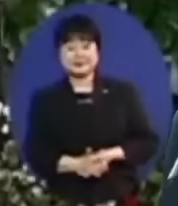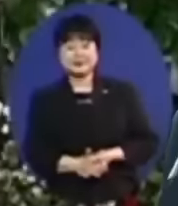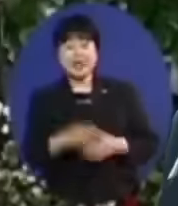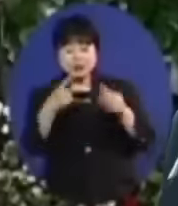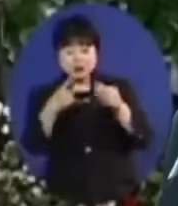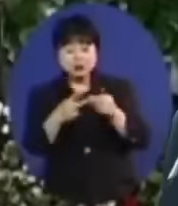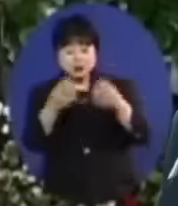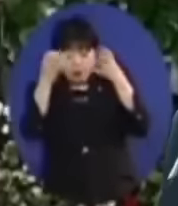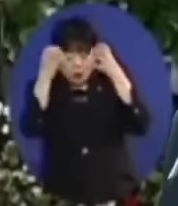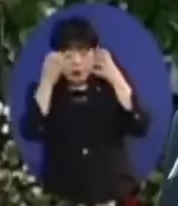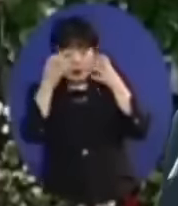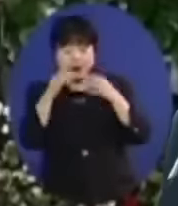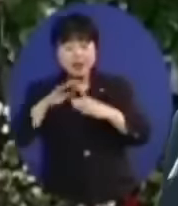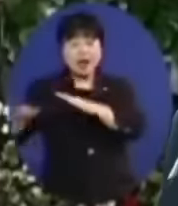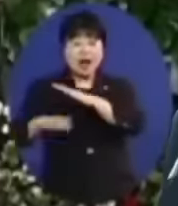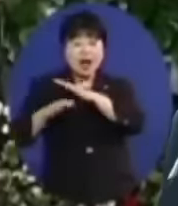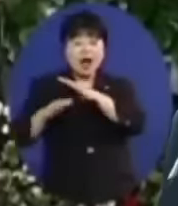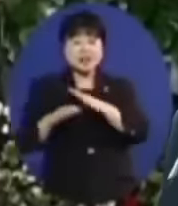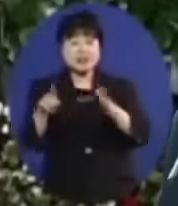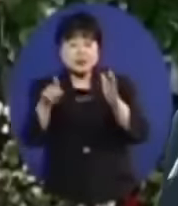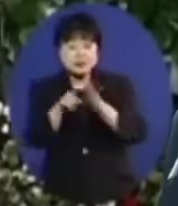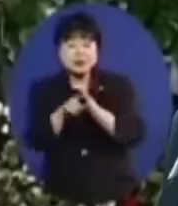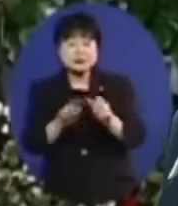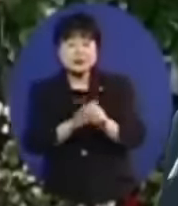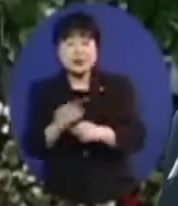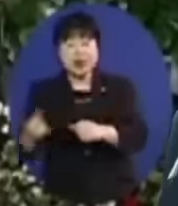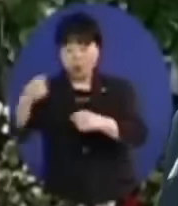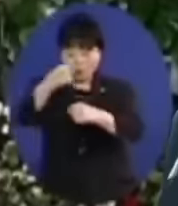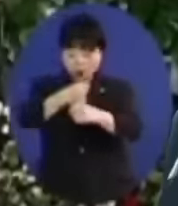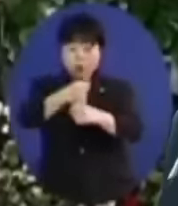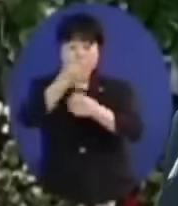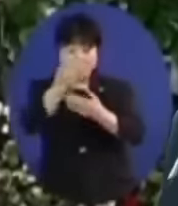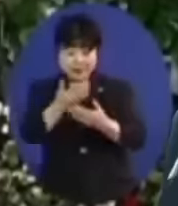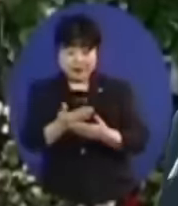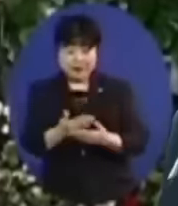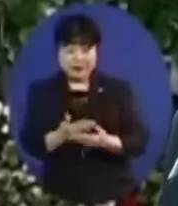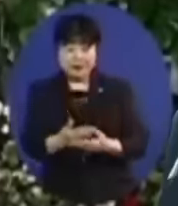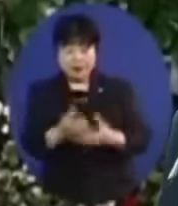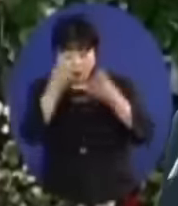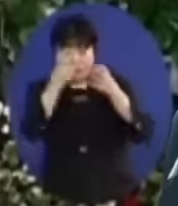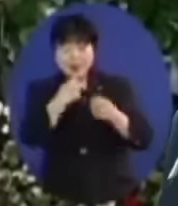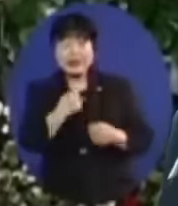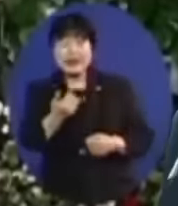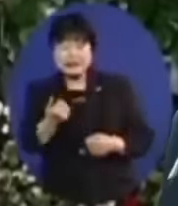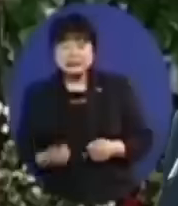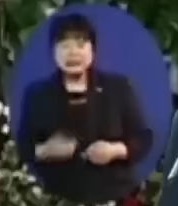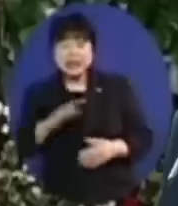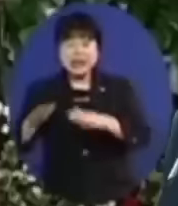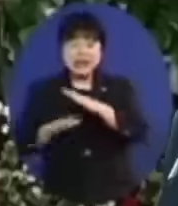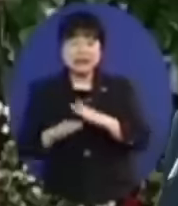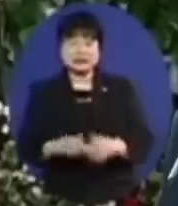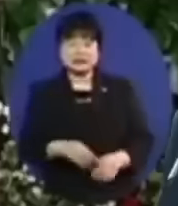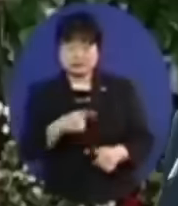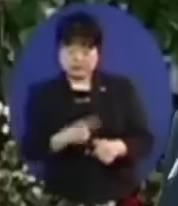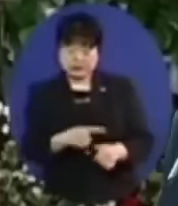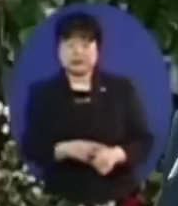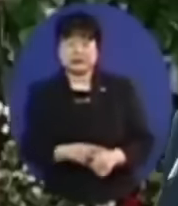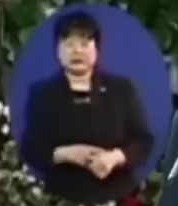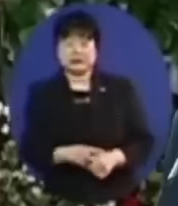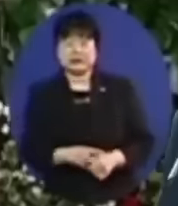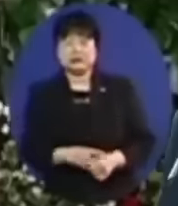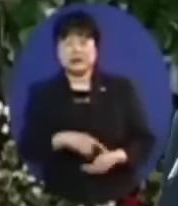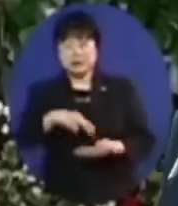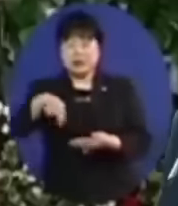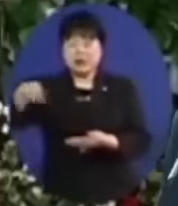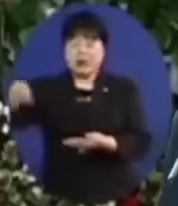둘째, 고난으로 가정과 신앙, 사랑을 회복했다. 고난당하기 전에 가정을 등 아니하고